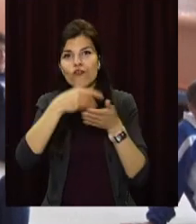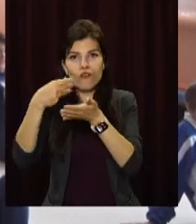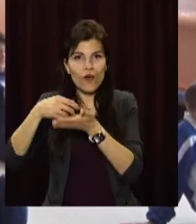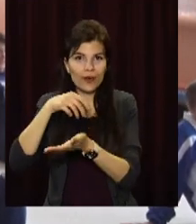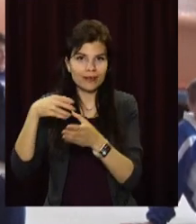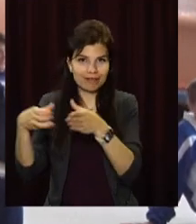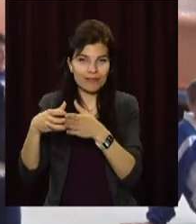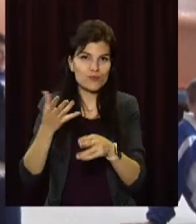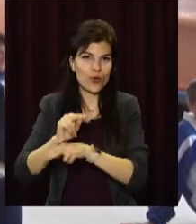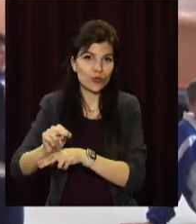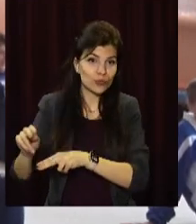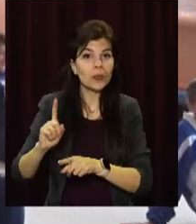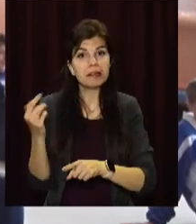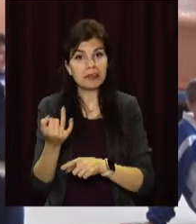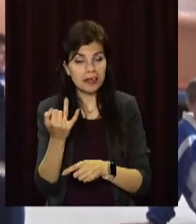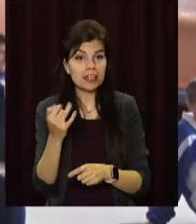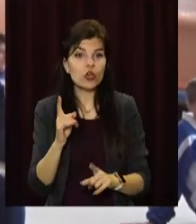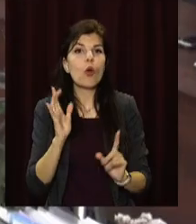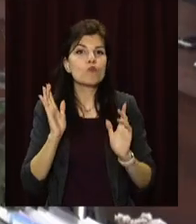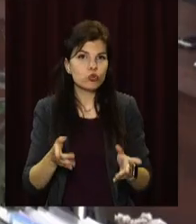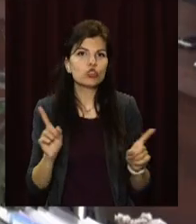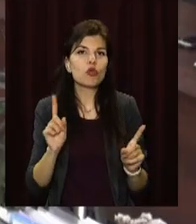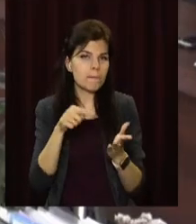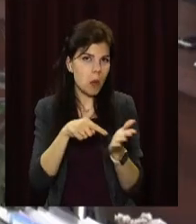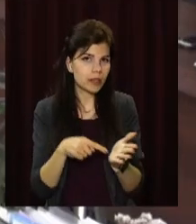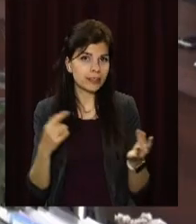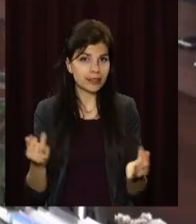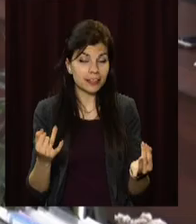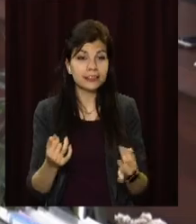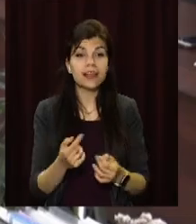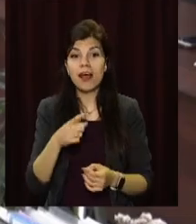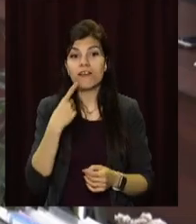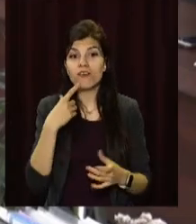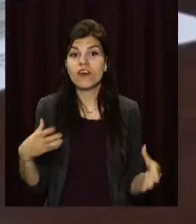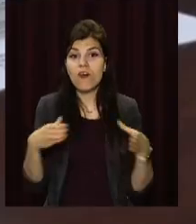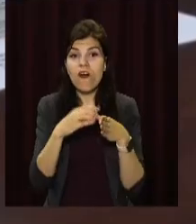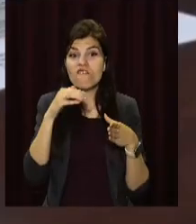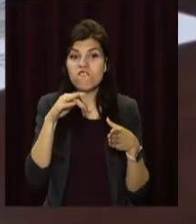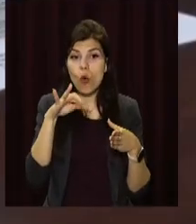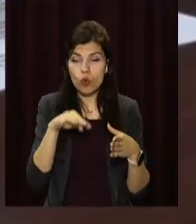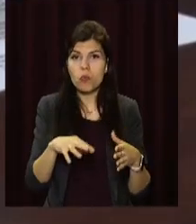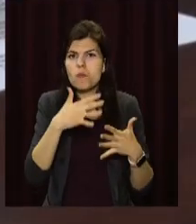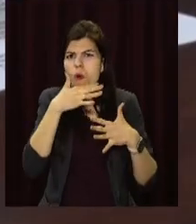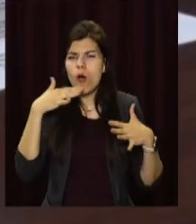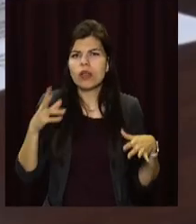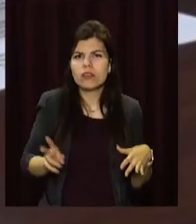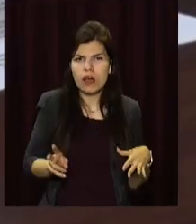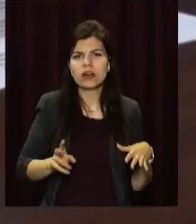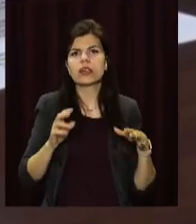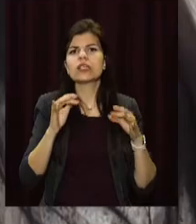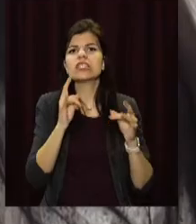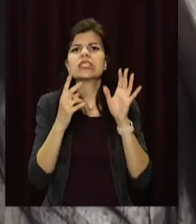думаю, буде цікаво, тим більше є чим поділитися. Міський спортивний форум об'єднав зо два десятки методистів і директорів із